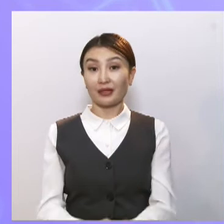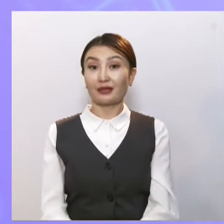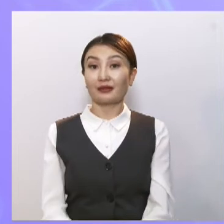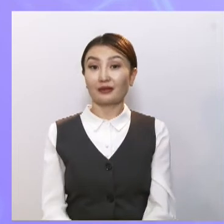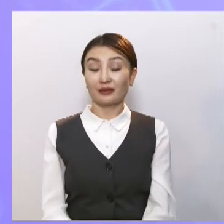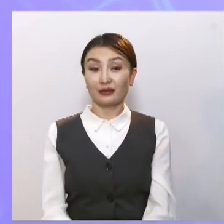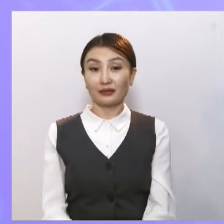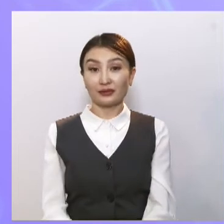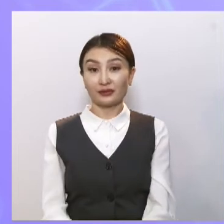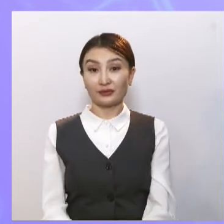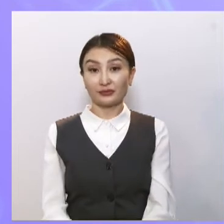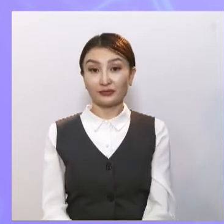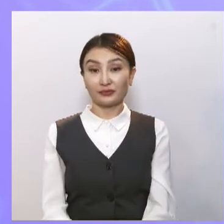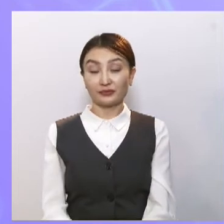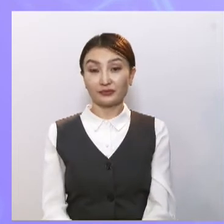берет.